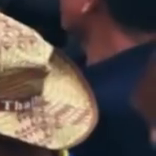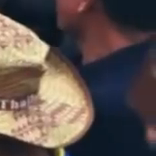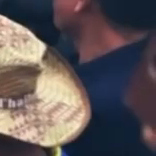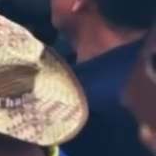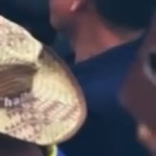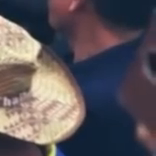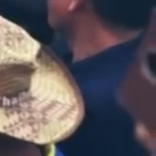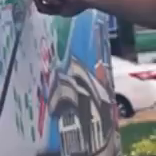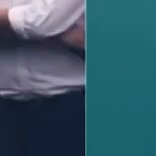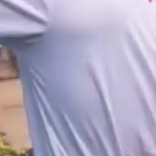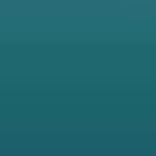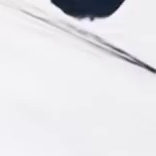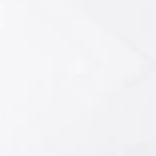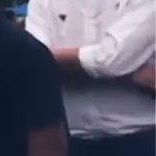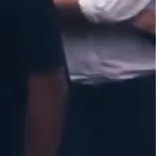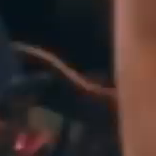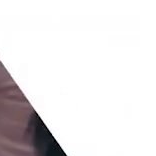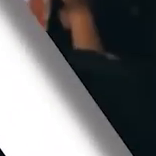ม.ค